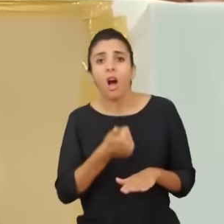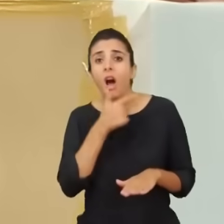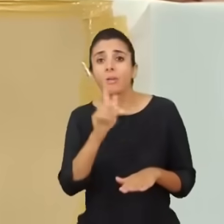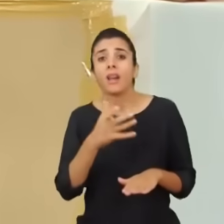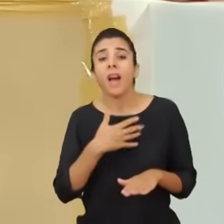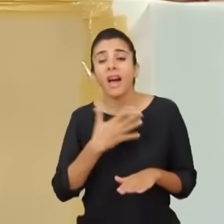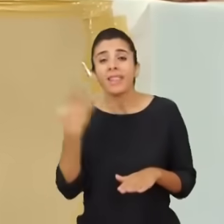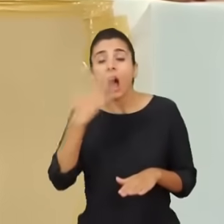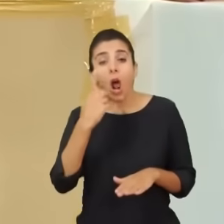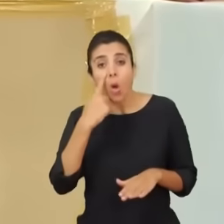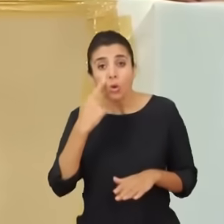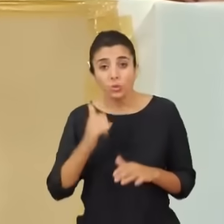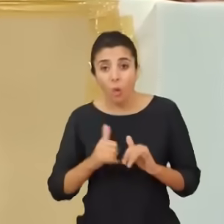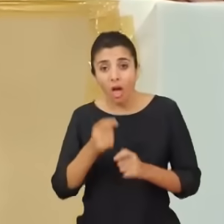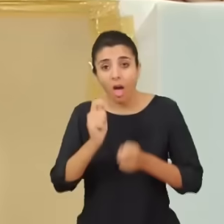karagöz yapmaya çalışıyor, gel.